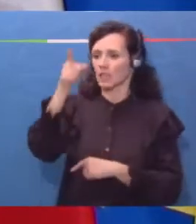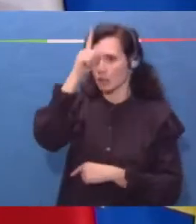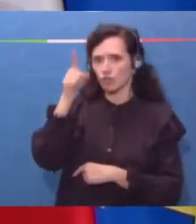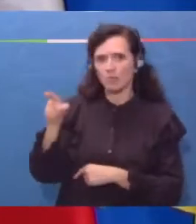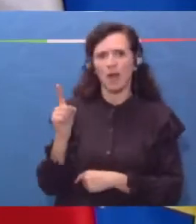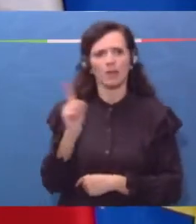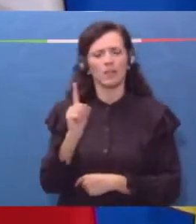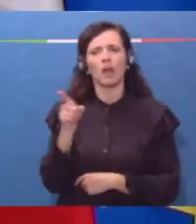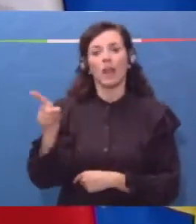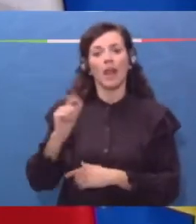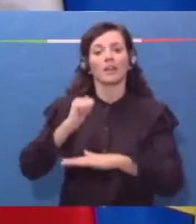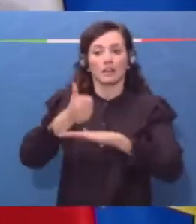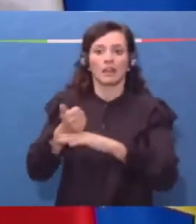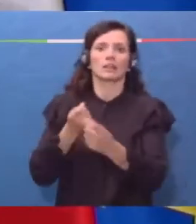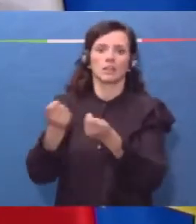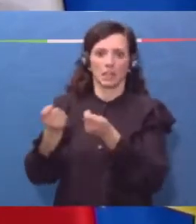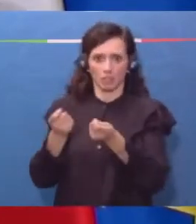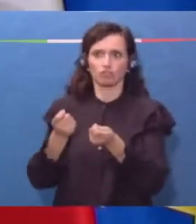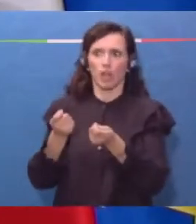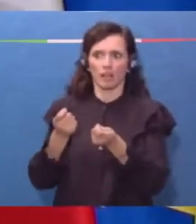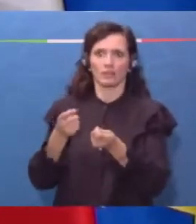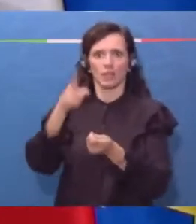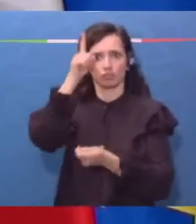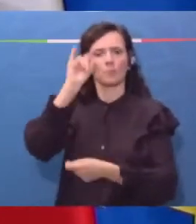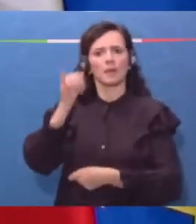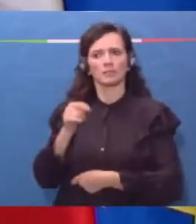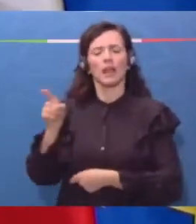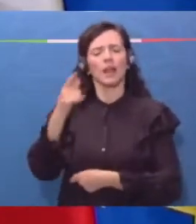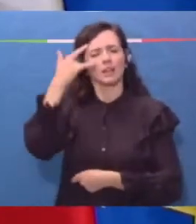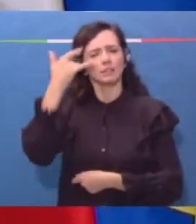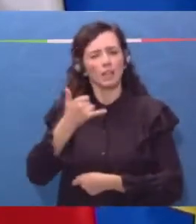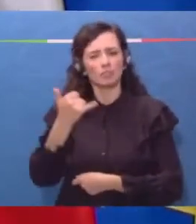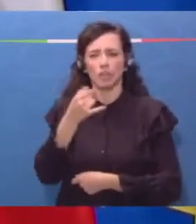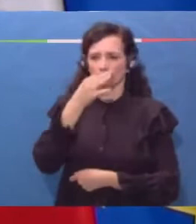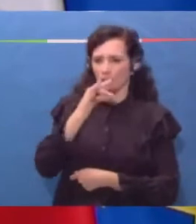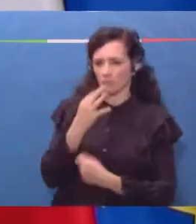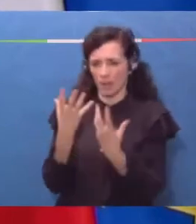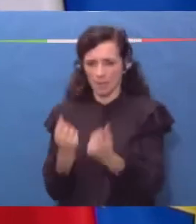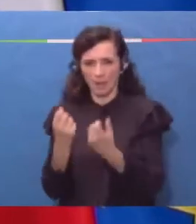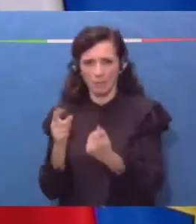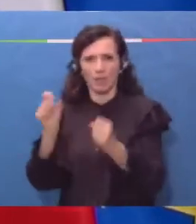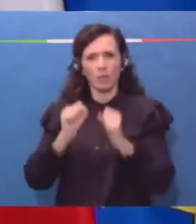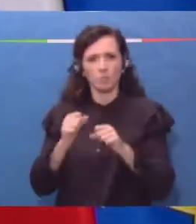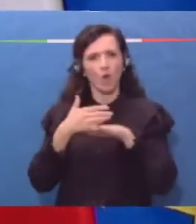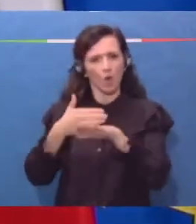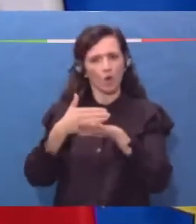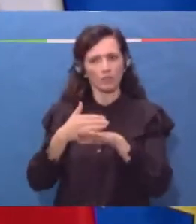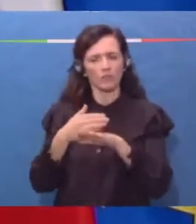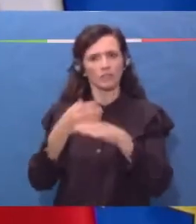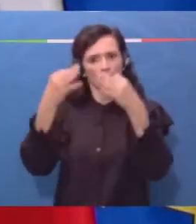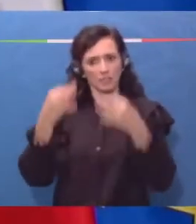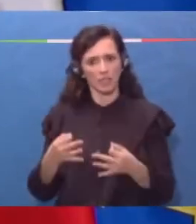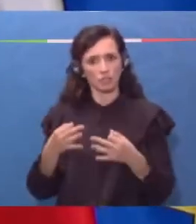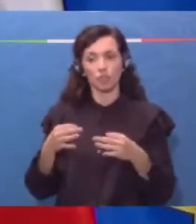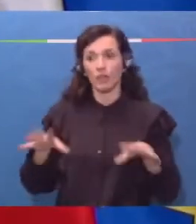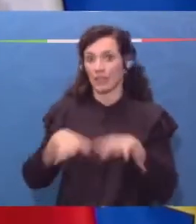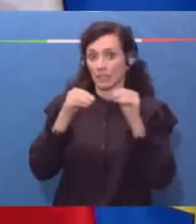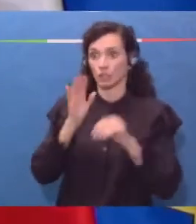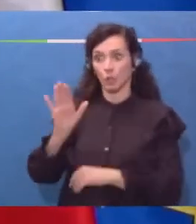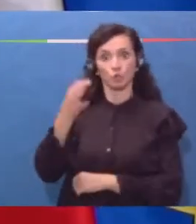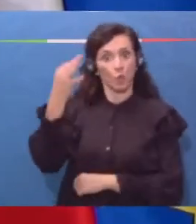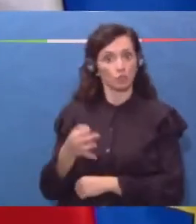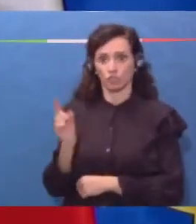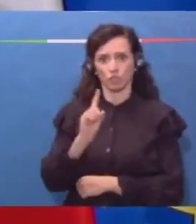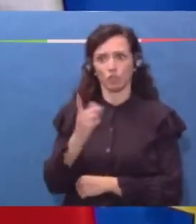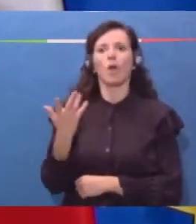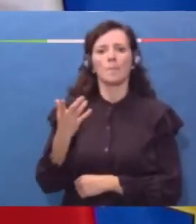della Germania ha avuto il pragmatismo, l'intelligenza di condividere posizioni che inizialmente non erano sue e costruire accordi.